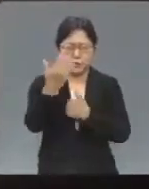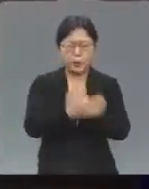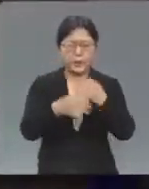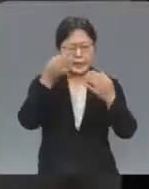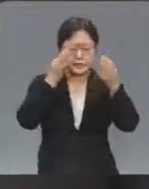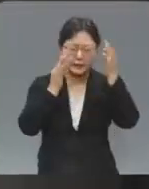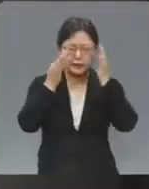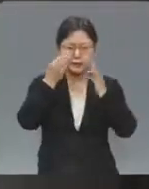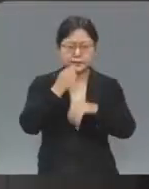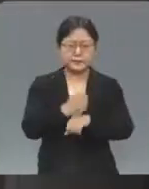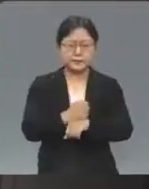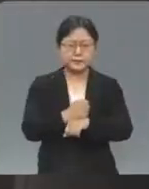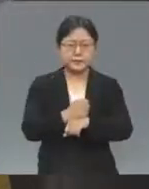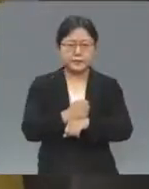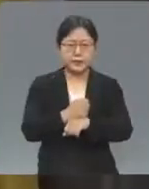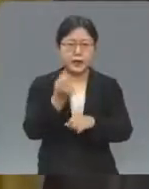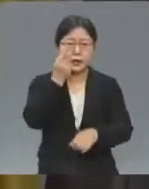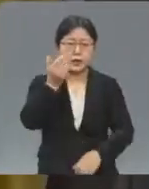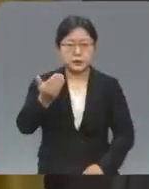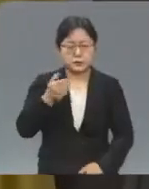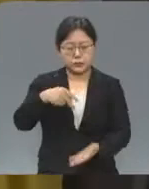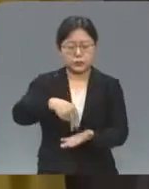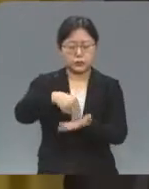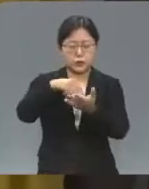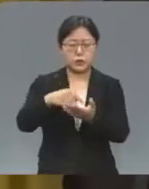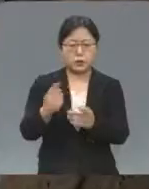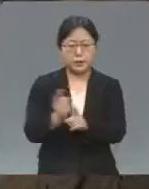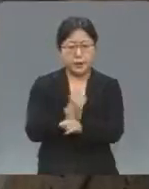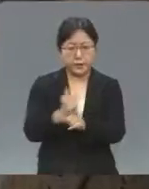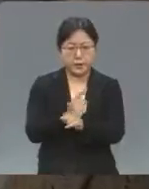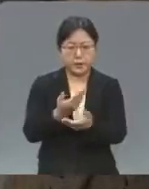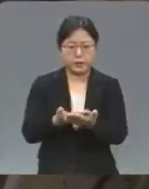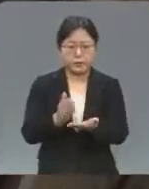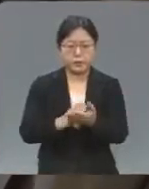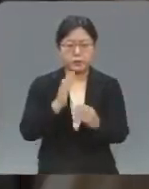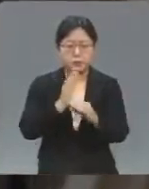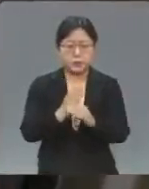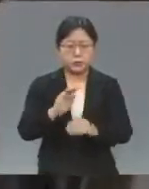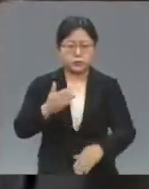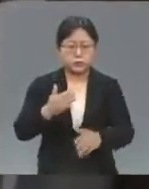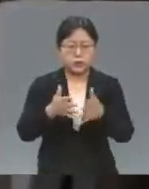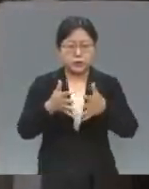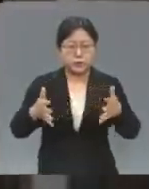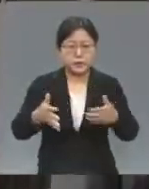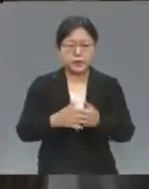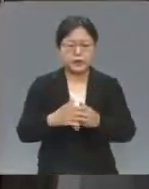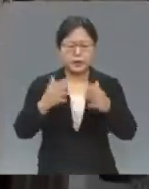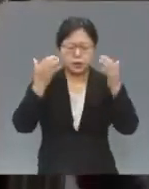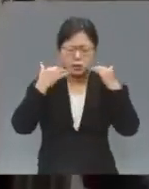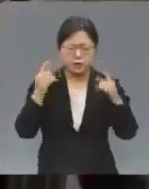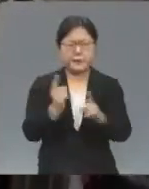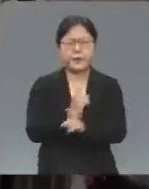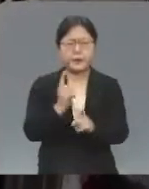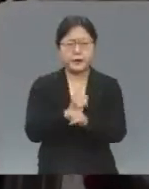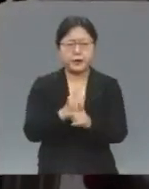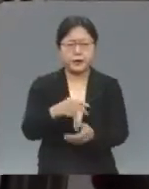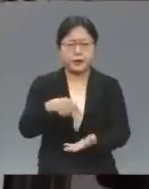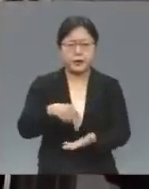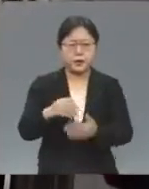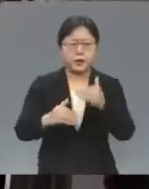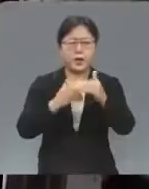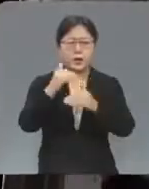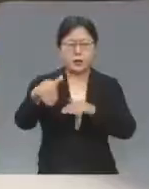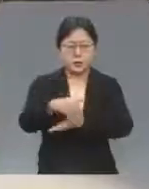흐릅니다 한달 전부터 승강기 교체 작업이 진행되면서 고백 요하고 주민들이 한여름에 매일같이 계단을